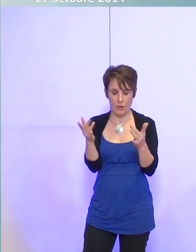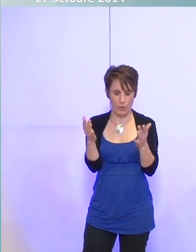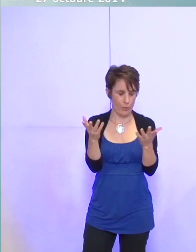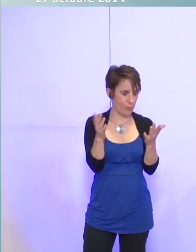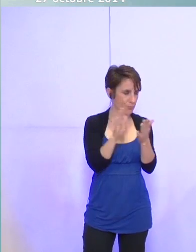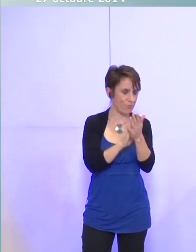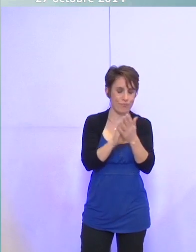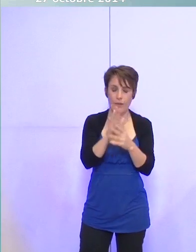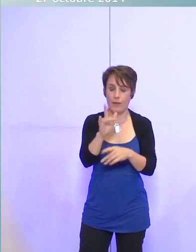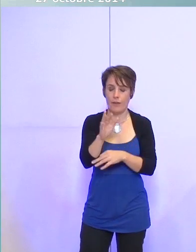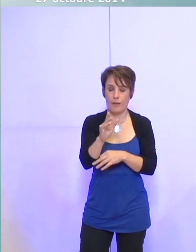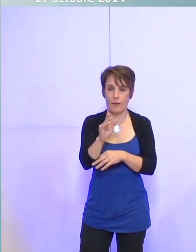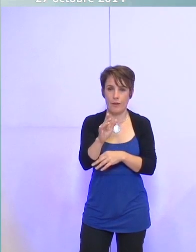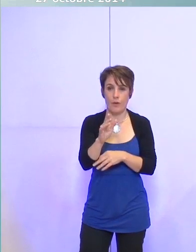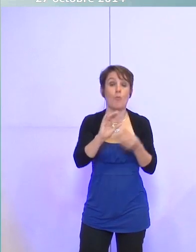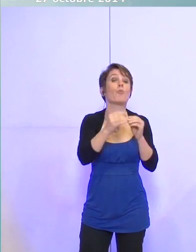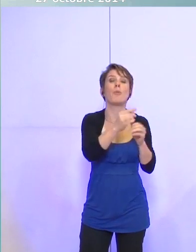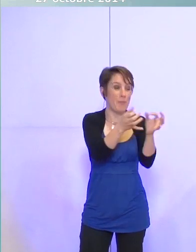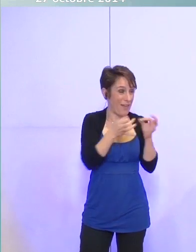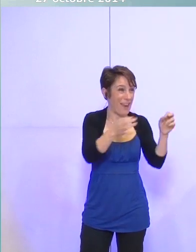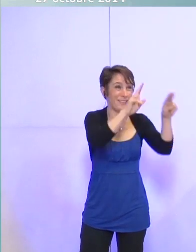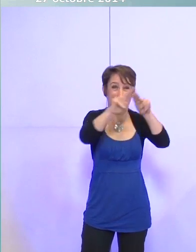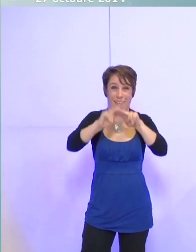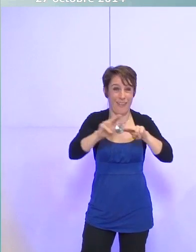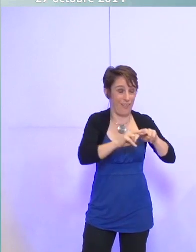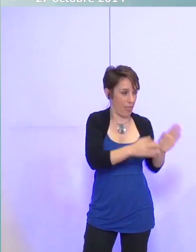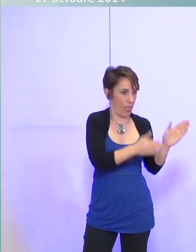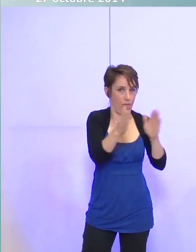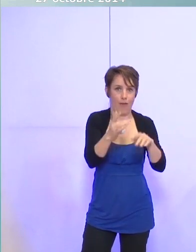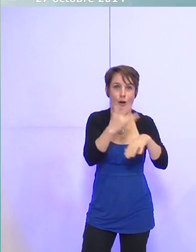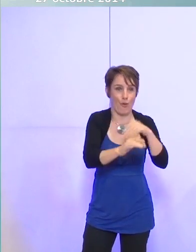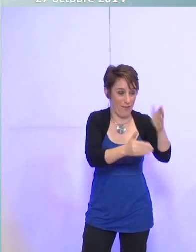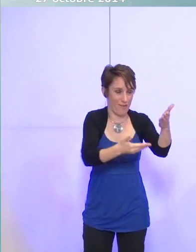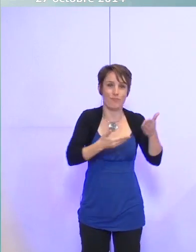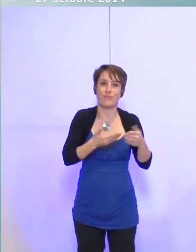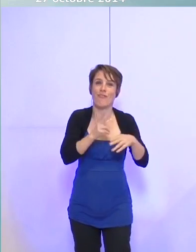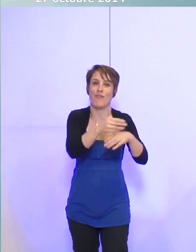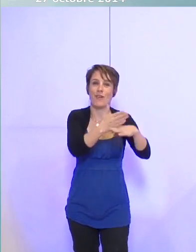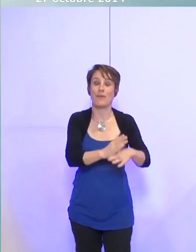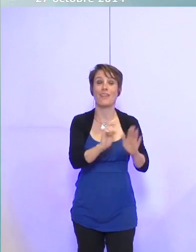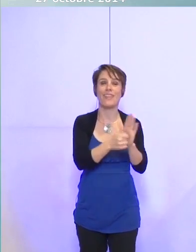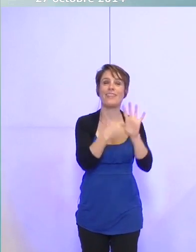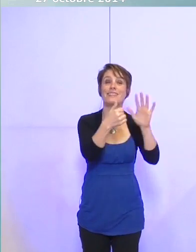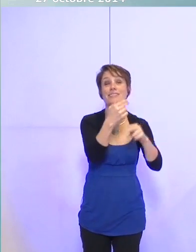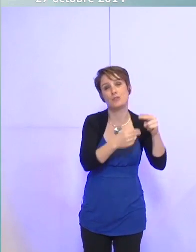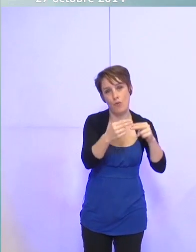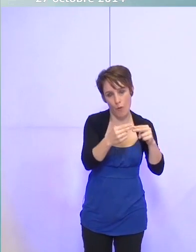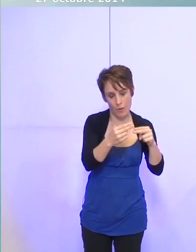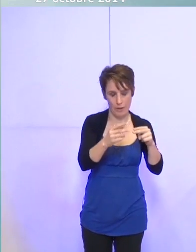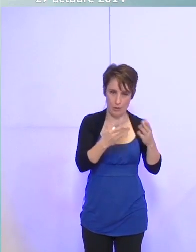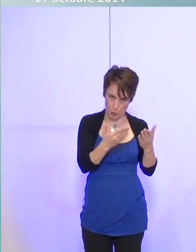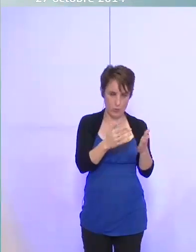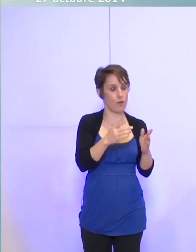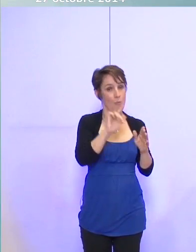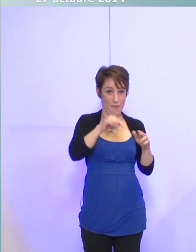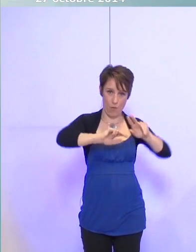puisqu'on a un décalage de la livraison de cet équipement. Je vous ai dit que ça arrivait que le 6 novembre. Il nous faut aussi adopter les tarifs en tant que